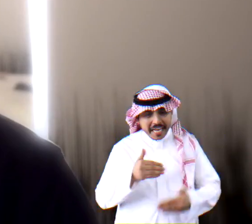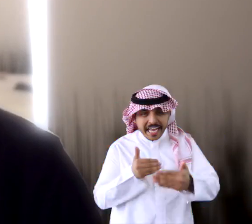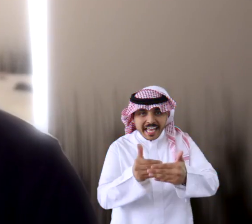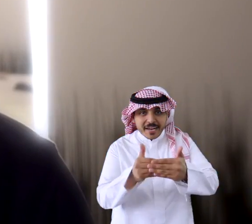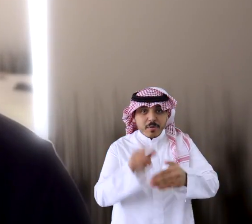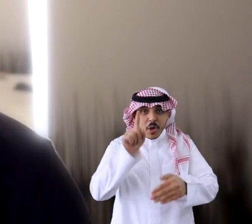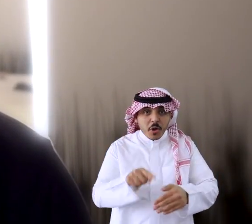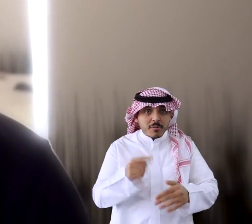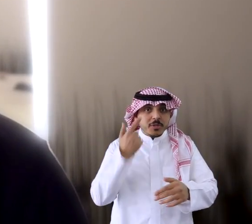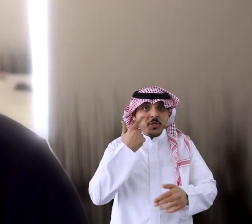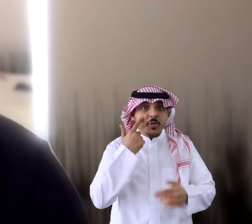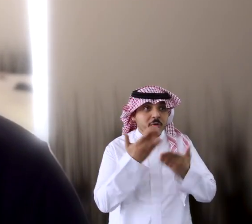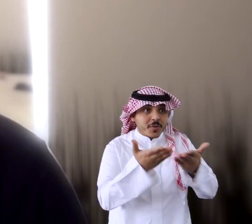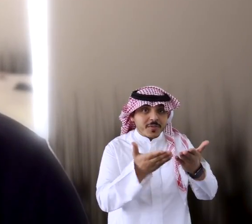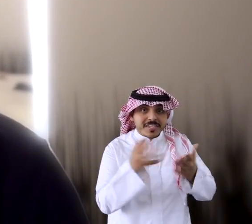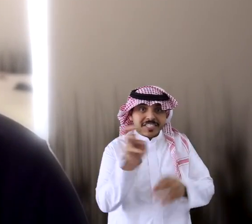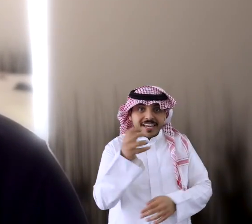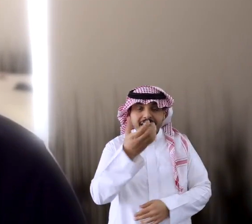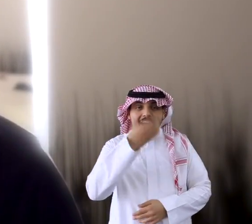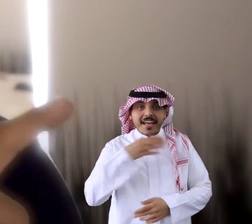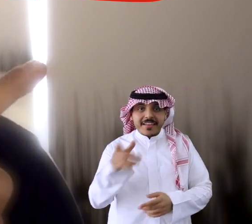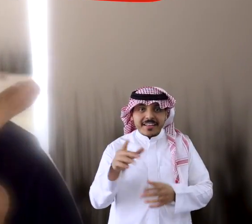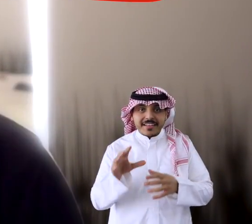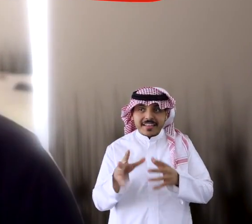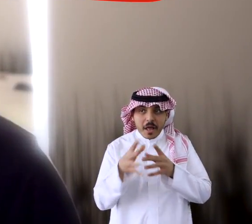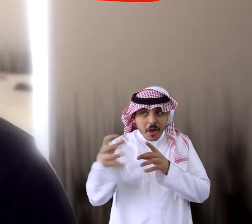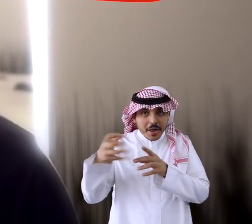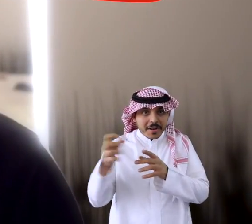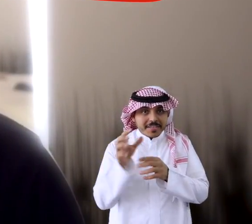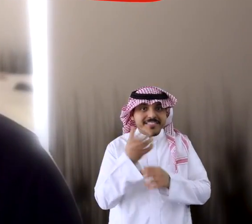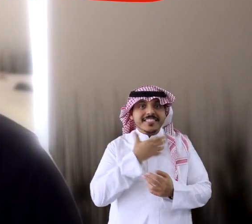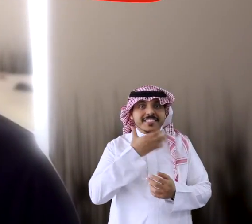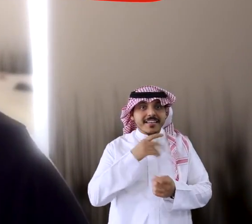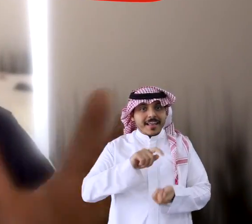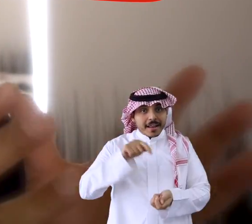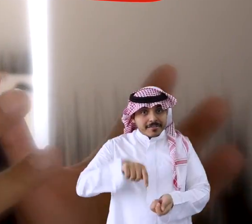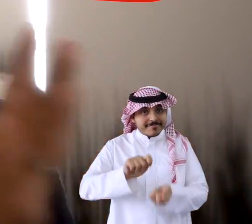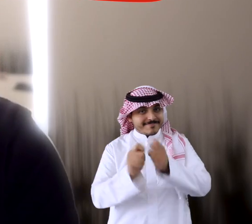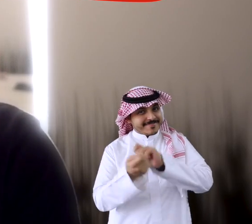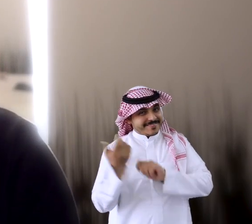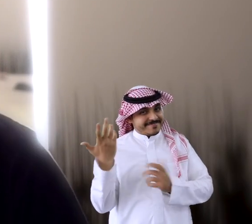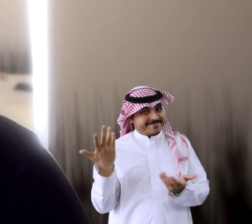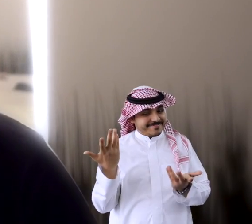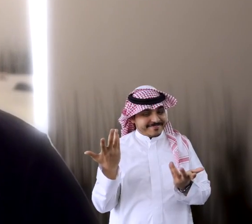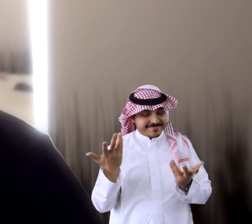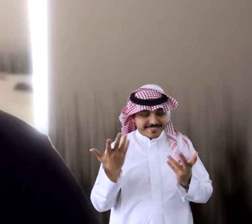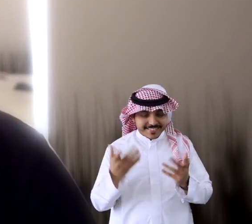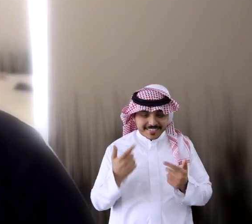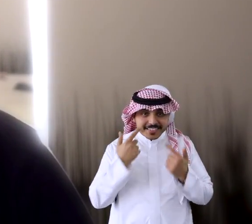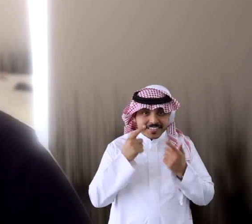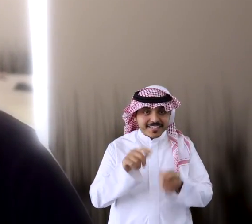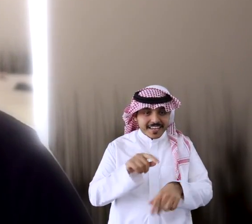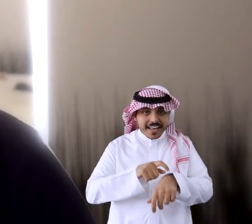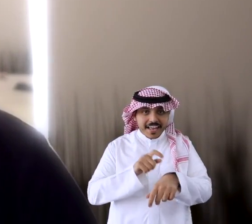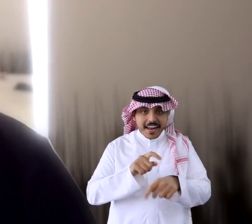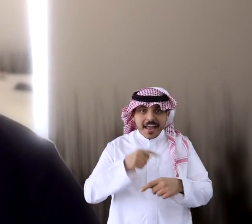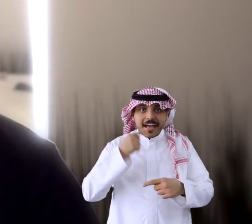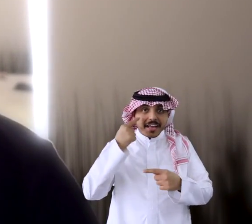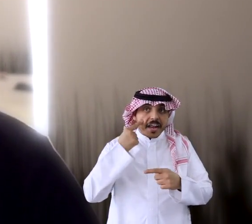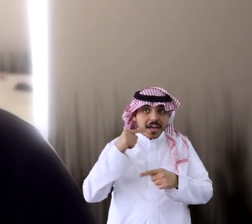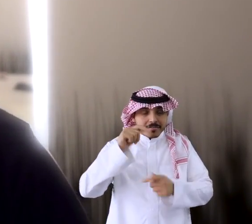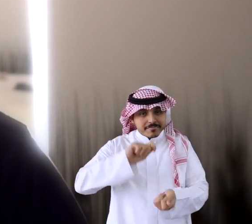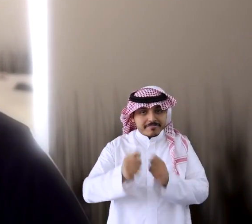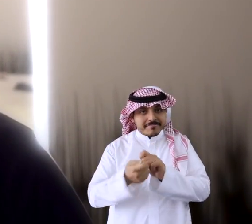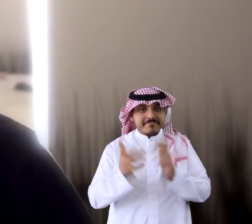يمكن قرب اليوم اللي نشوف فيه شركة أبل تقلد الصينيين. في العادة كانت الصينيين يقلدون أبل، الدنيا قاعدة تدور.